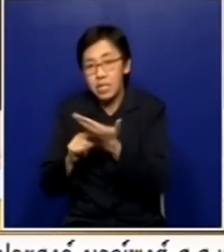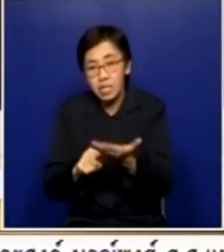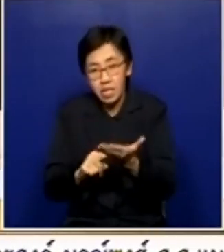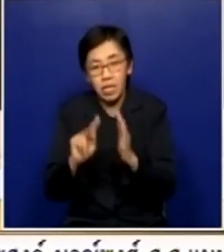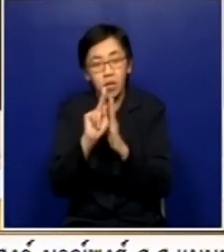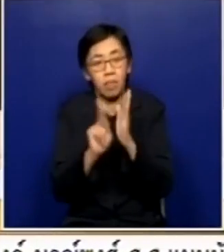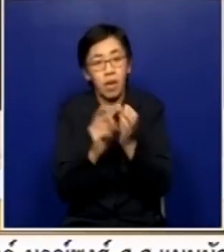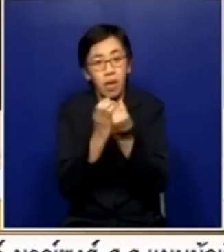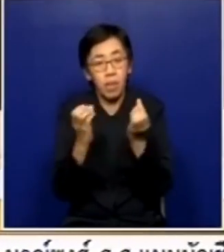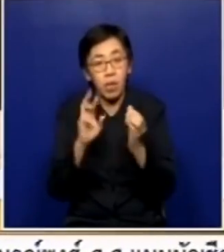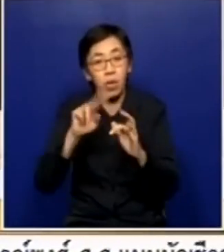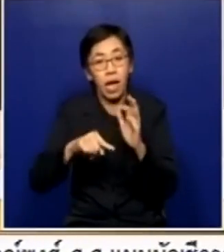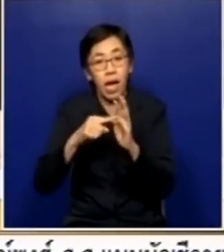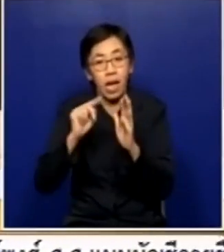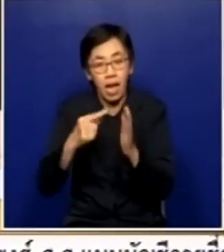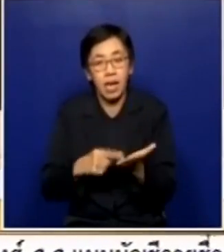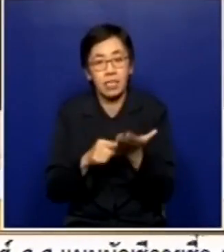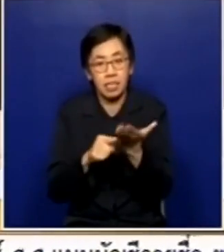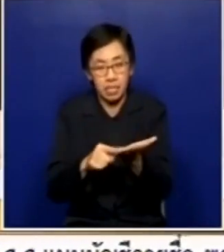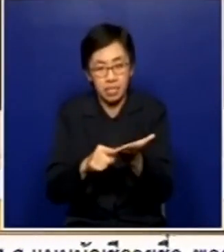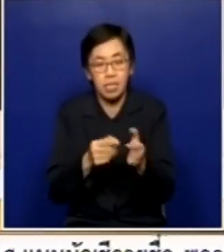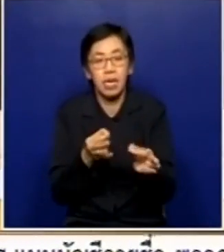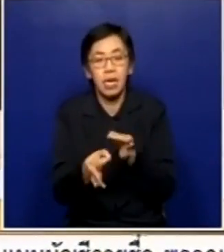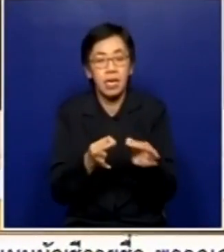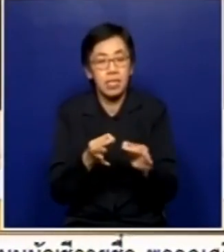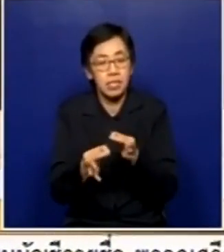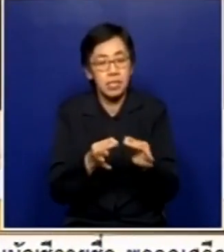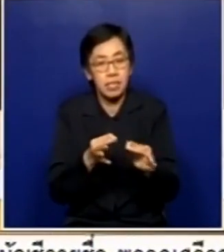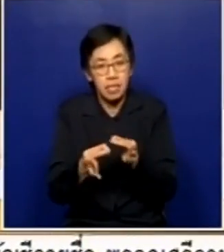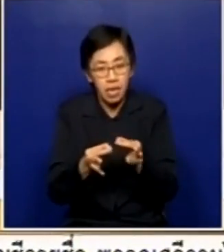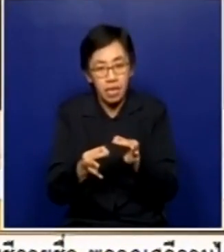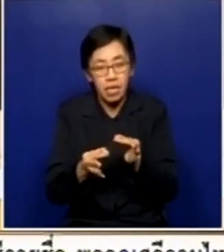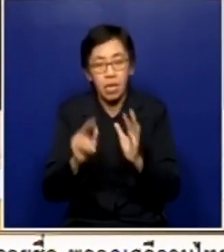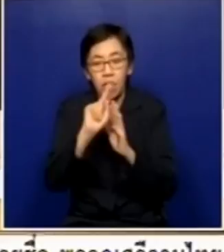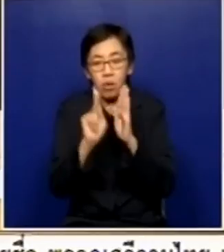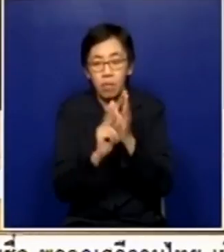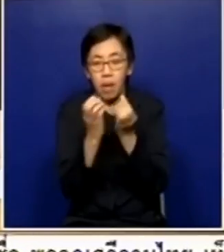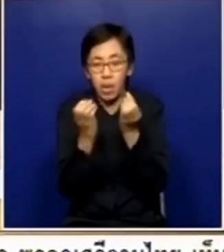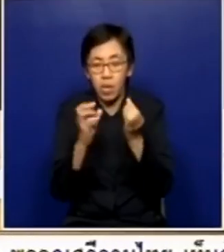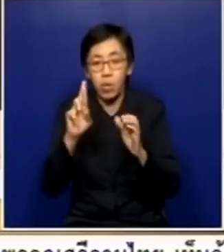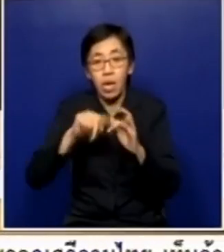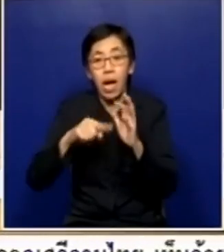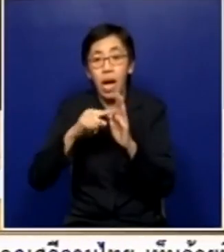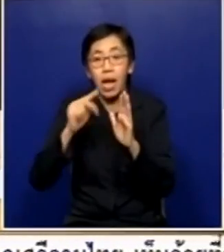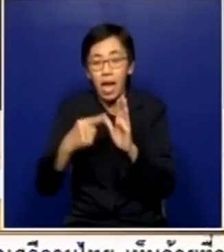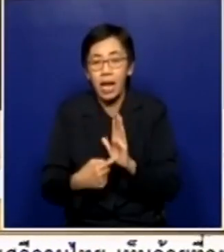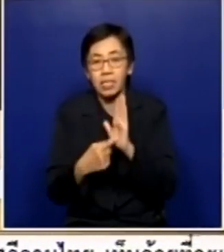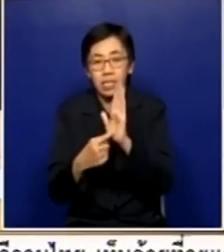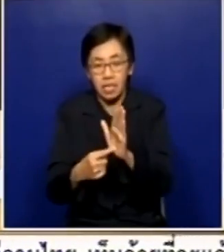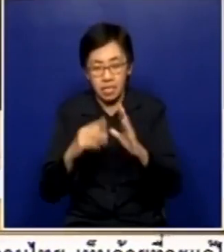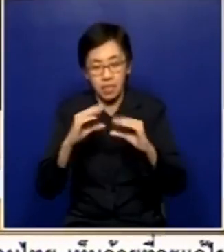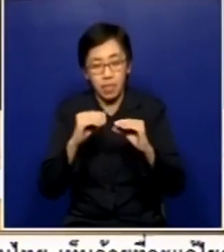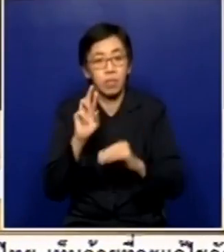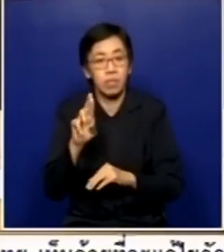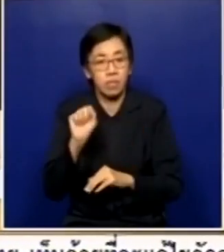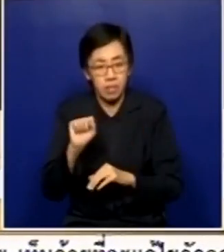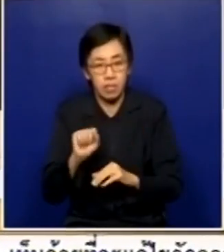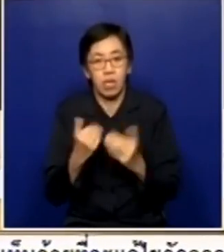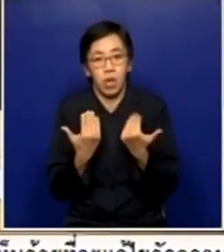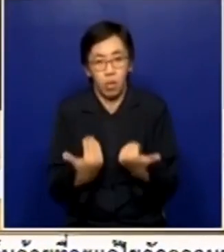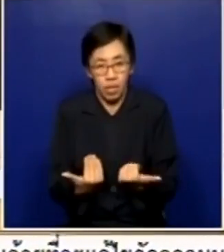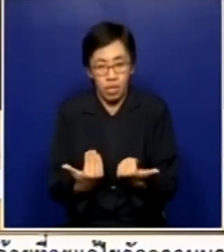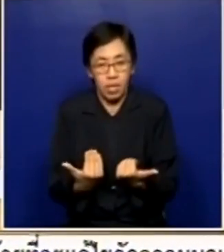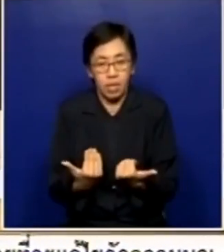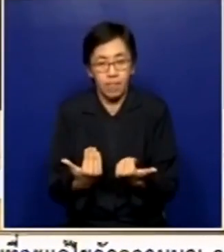เป็นผู้เสนอและชี้แจงรับร่างรัฐธรรมนูญแก้ไขเพิ่มเติมน้ำต่อที่ประชุมรัฐสภาวันนี้